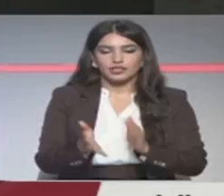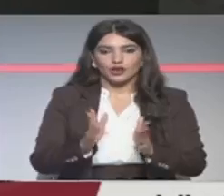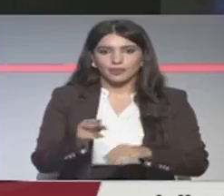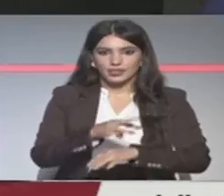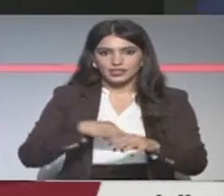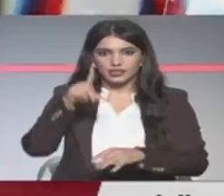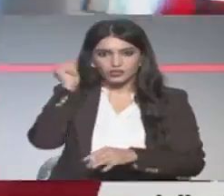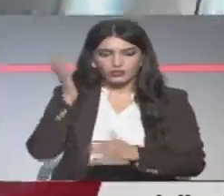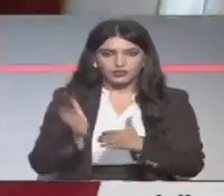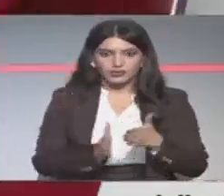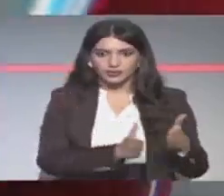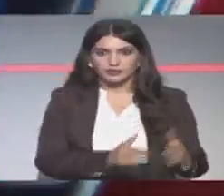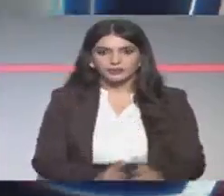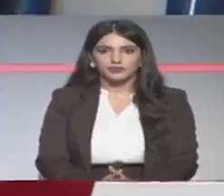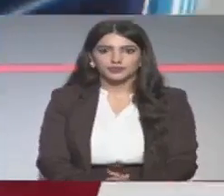بوزيد.